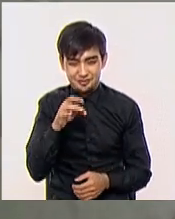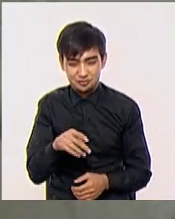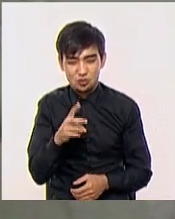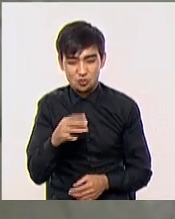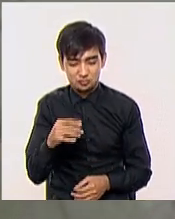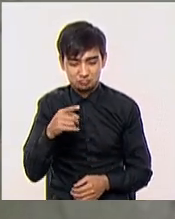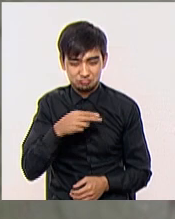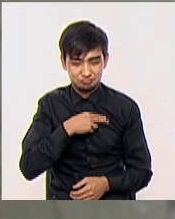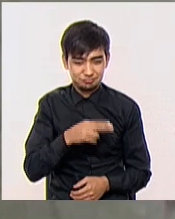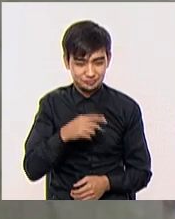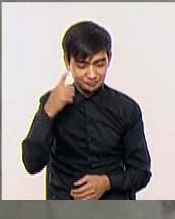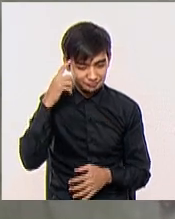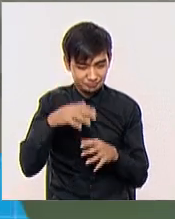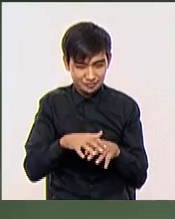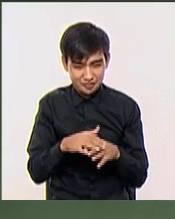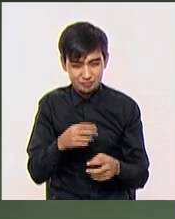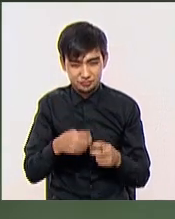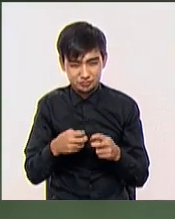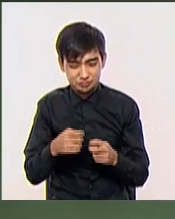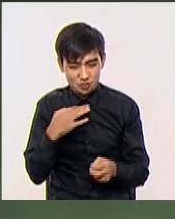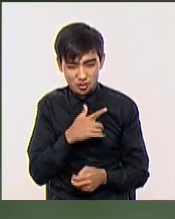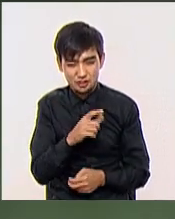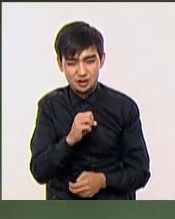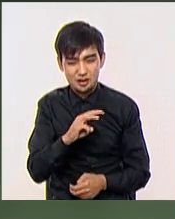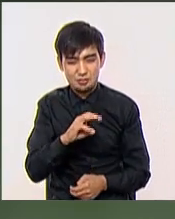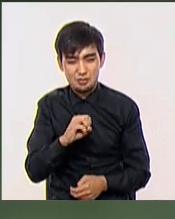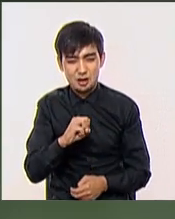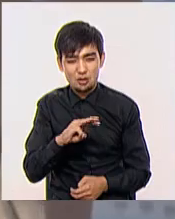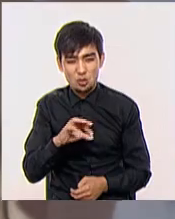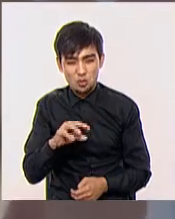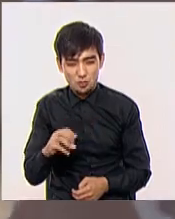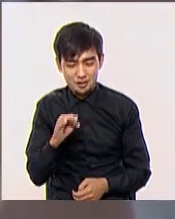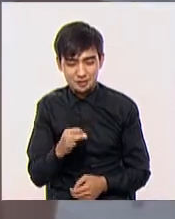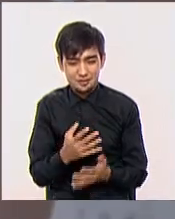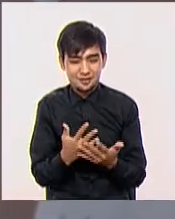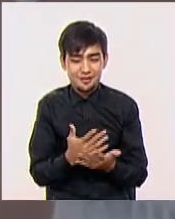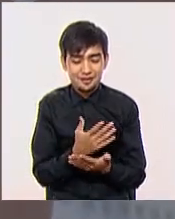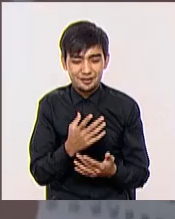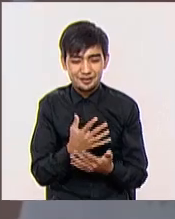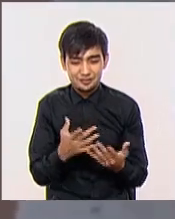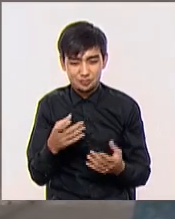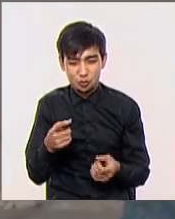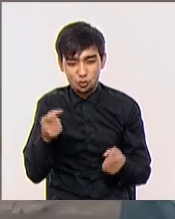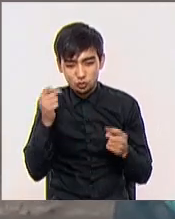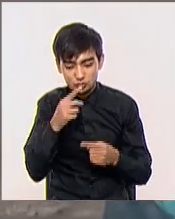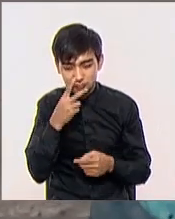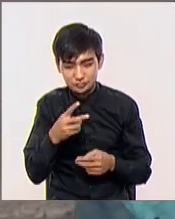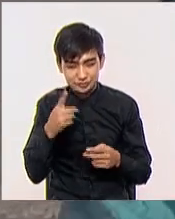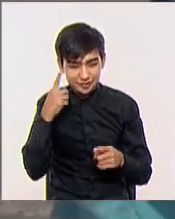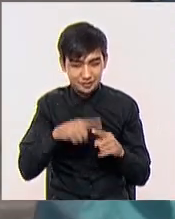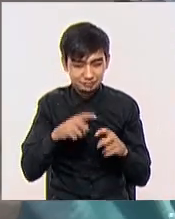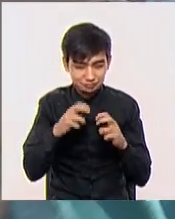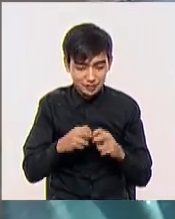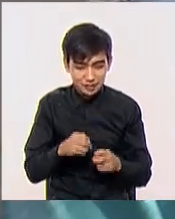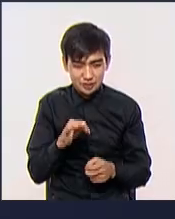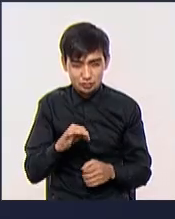от отека мозга. У него были множественные переломы и гематомы. А несколько дней назад Нагила Ташенова прочитала заключение автотехнической экспертизы, где